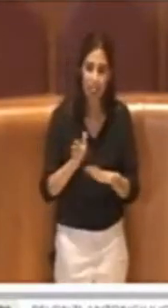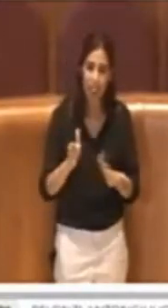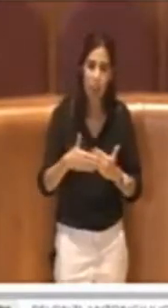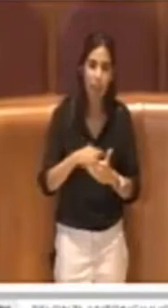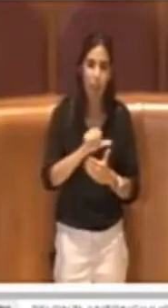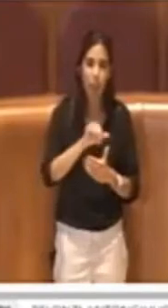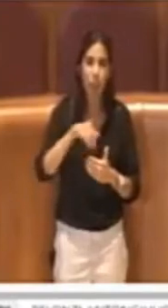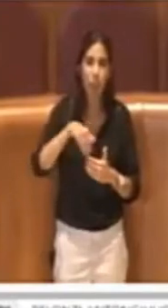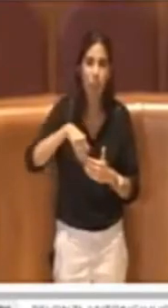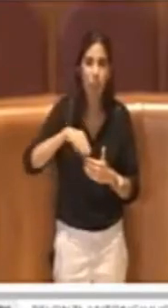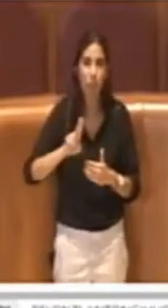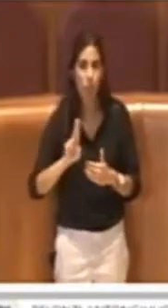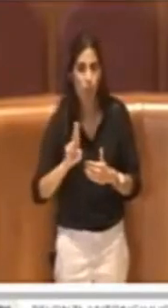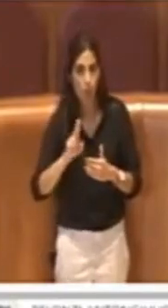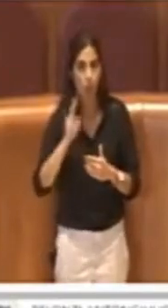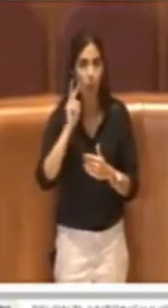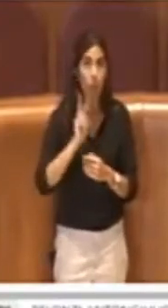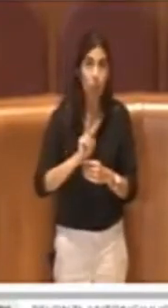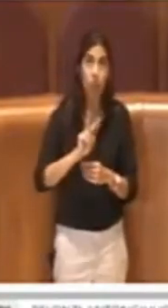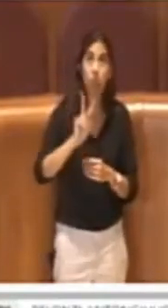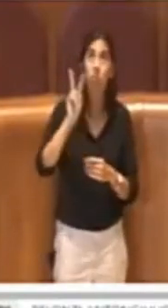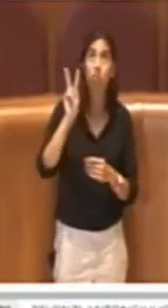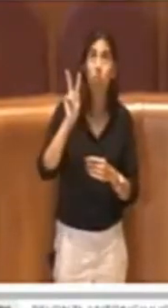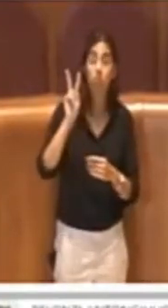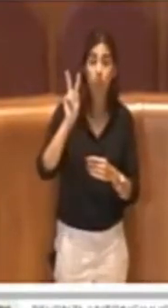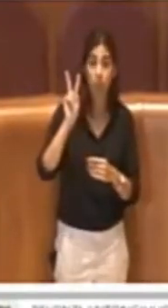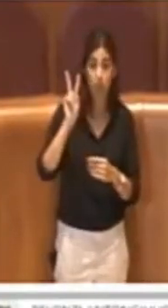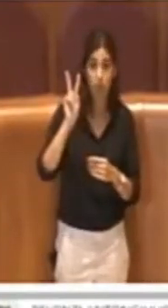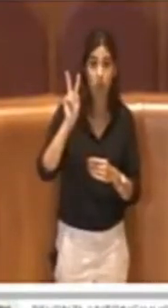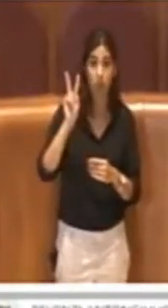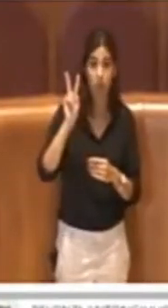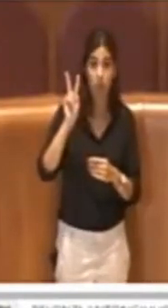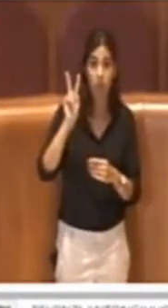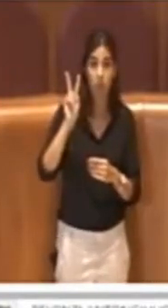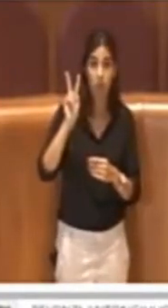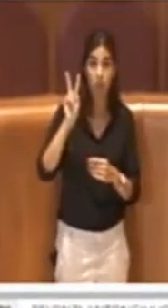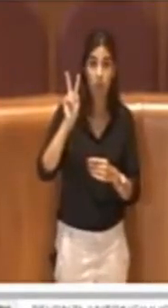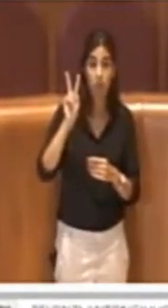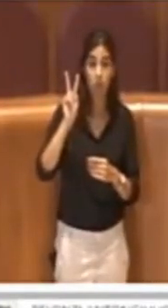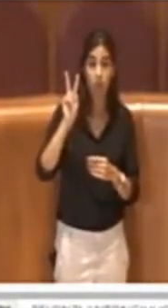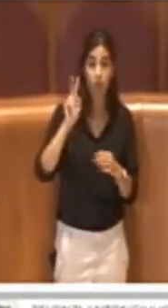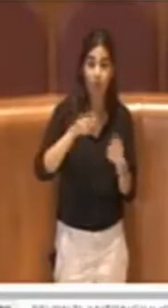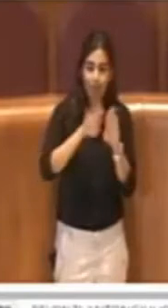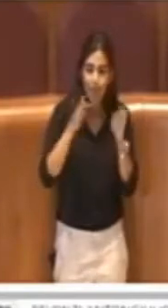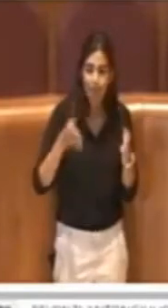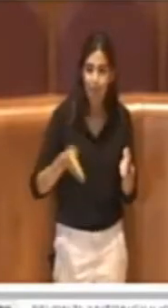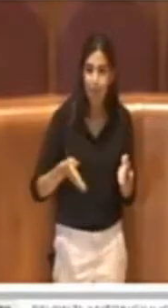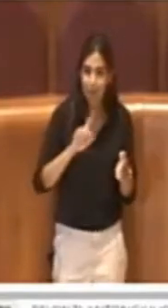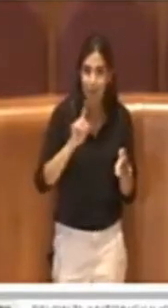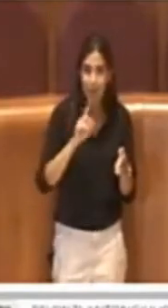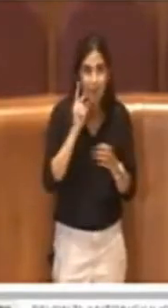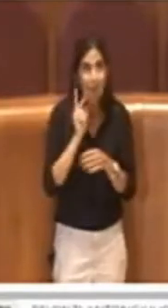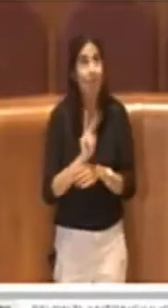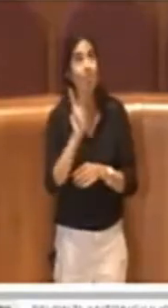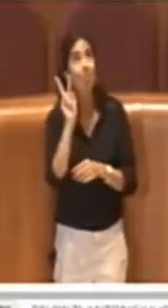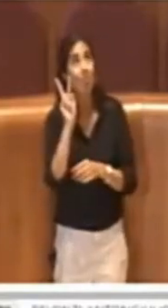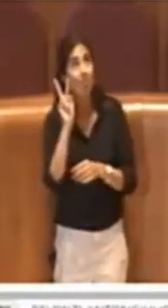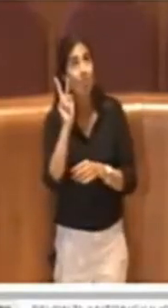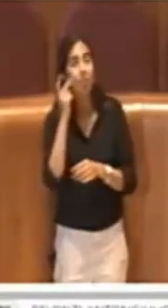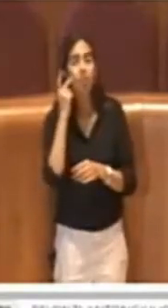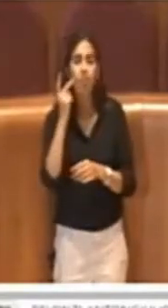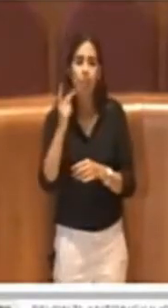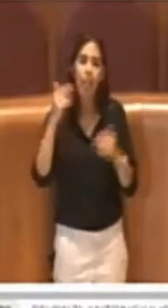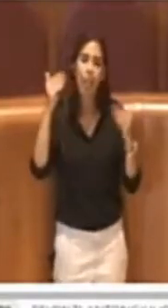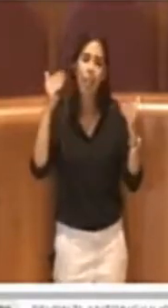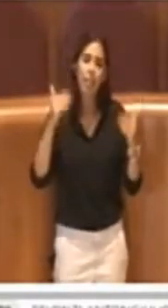vi alzate lo sguardo sopra la vostra casa di vetro di Marino, potete vedere un